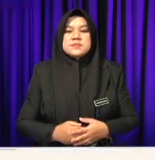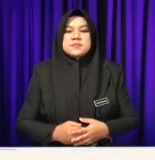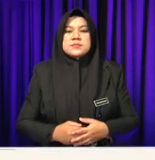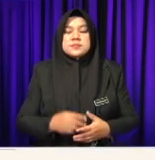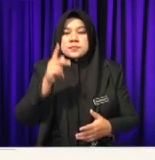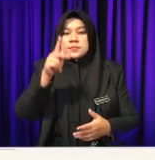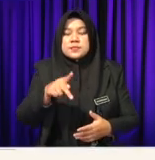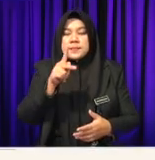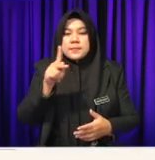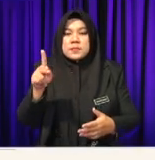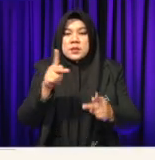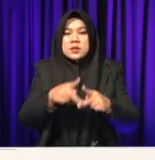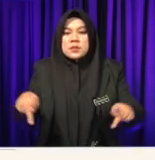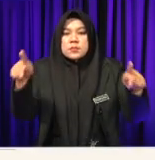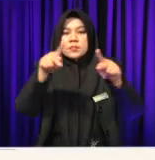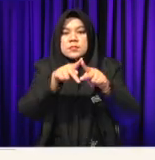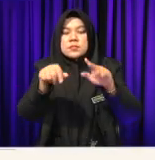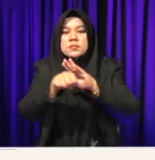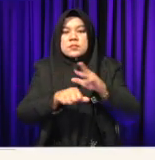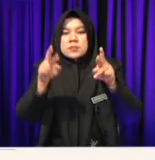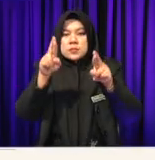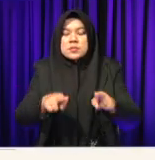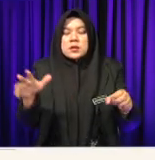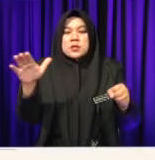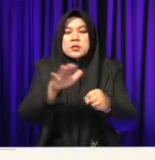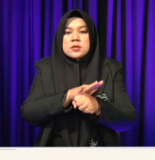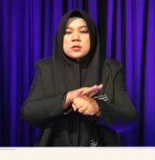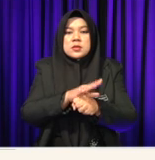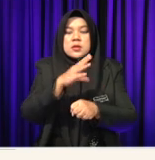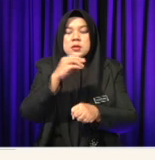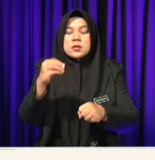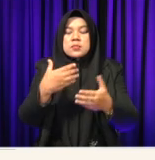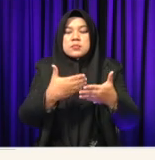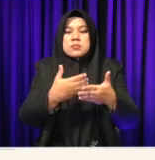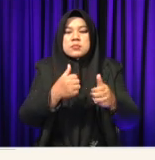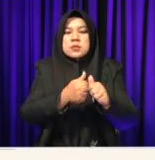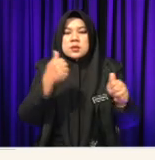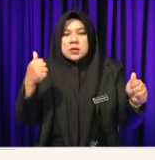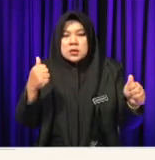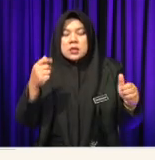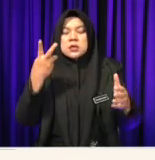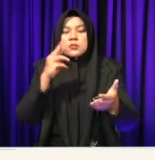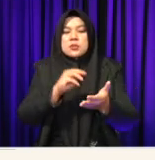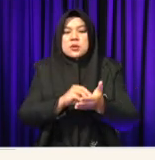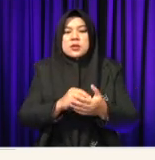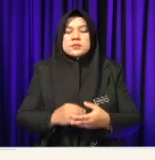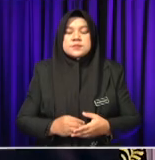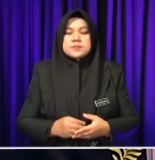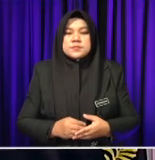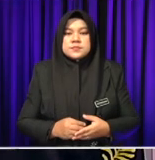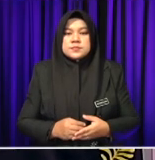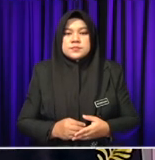memastikan keperluan rakyat asas ni keperluan asas rakyat dipenuhi kemudian mencegah kemungkaran daripada berleluasa mungkin ada